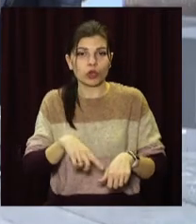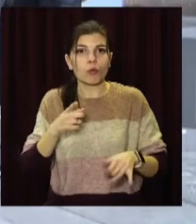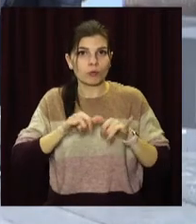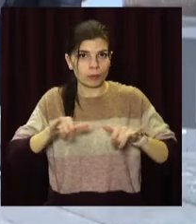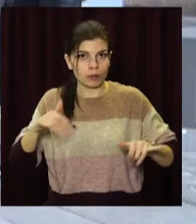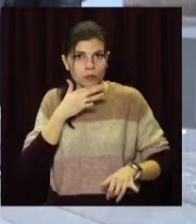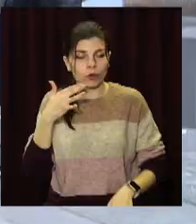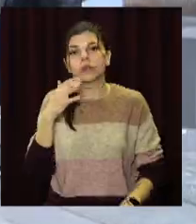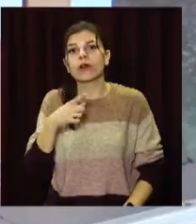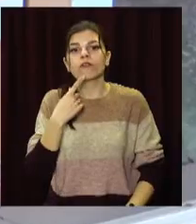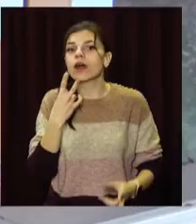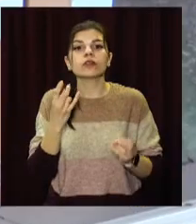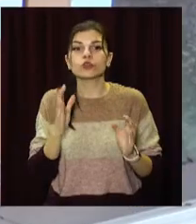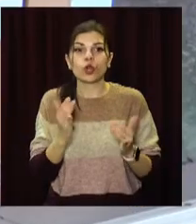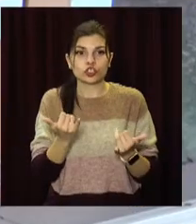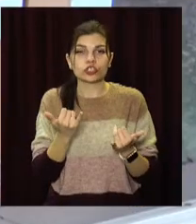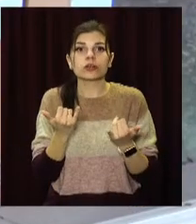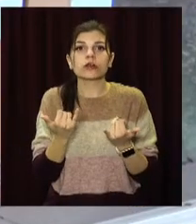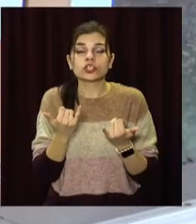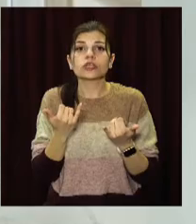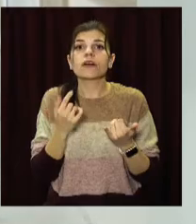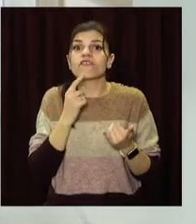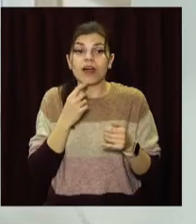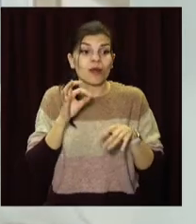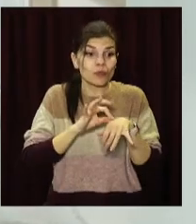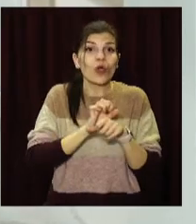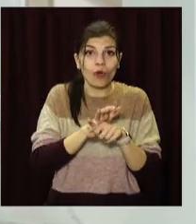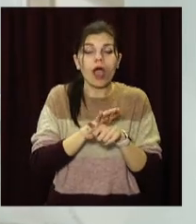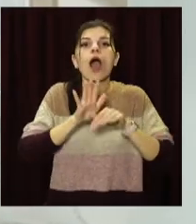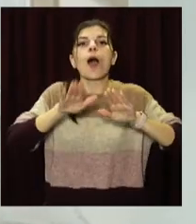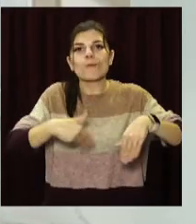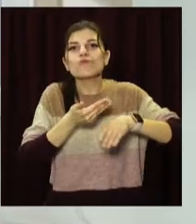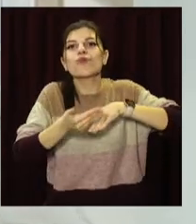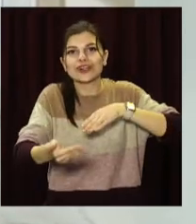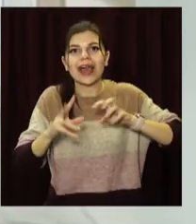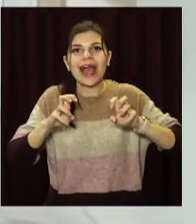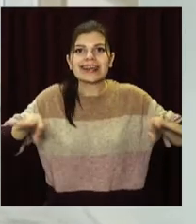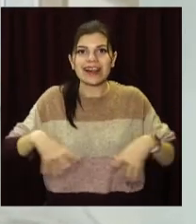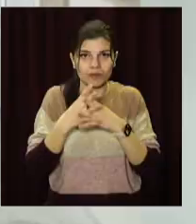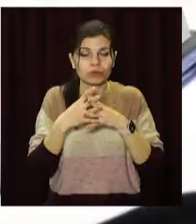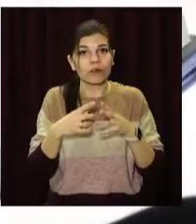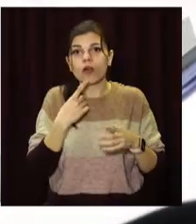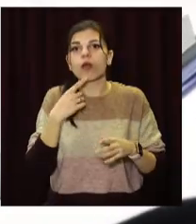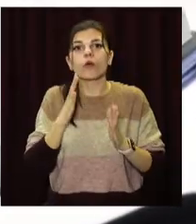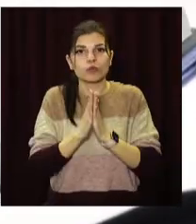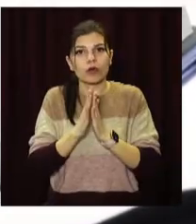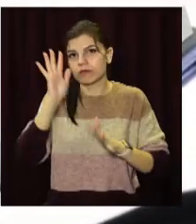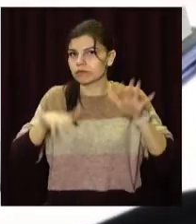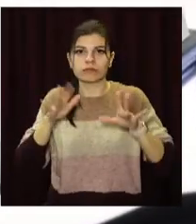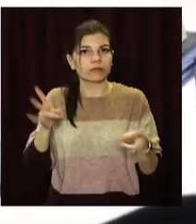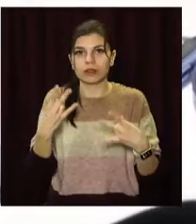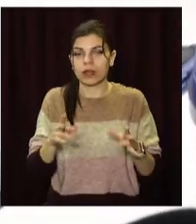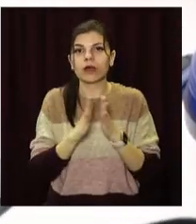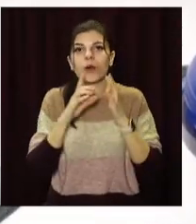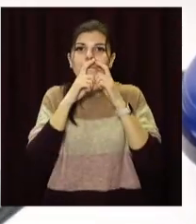ускладнився не тільки перебіг хвороби. Важче тепер і реабілітуватися після перенесеного захворювання. Тому радять не нехтувати засобами